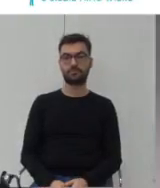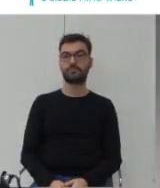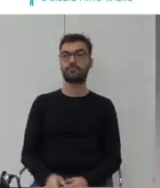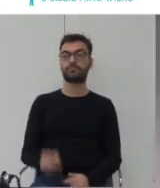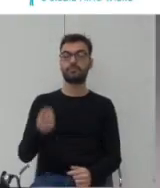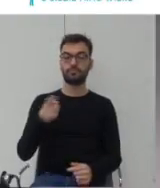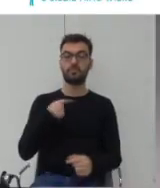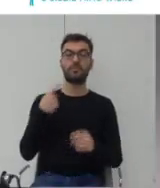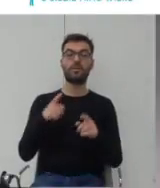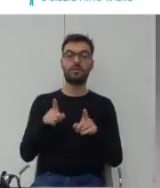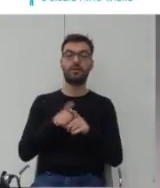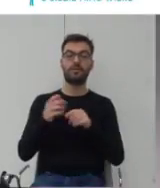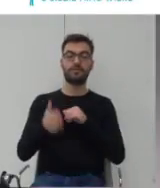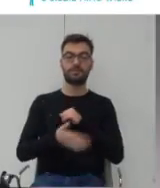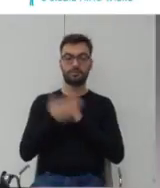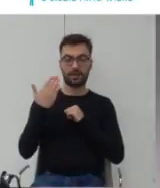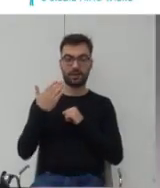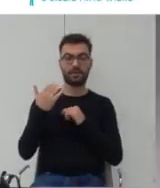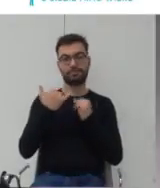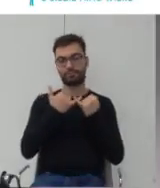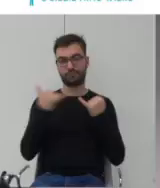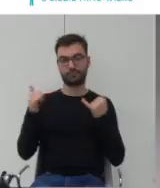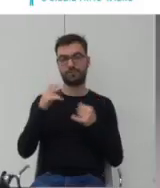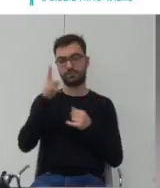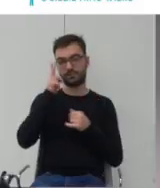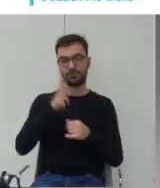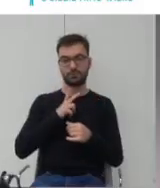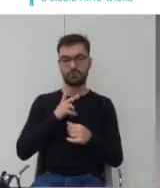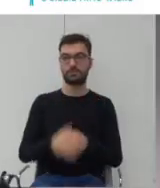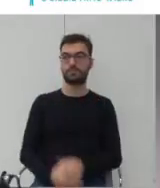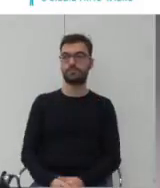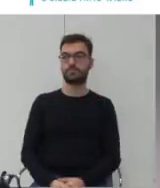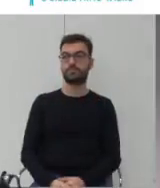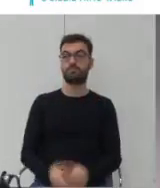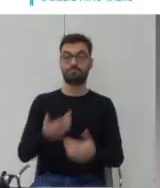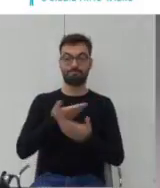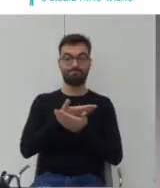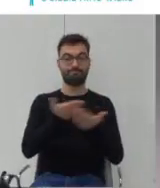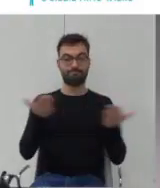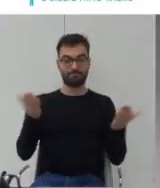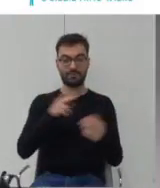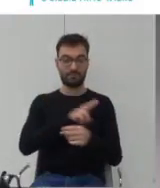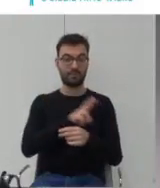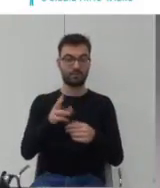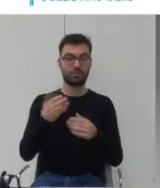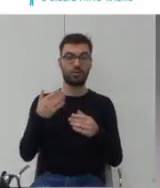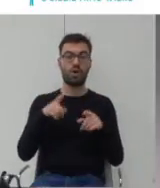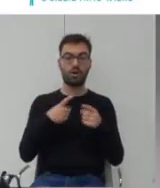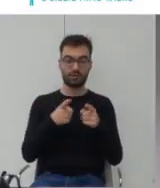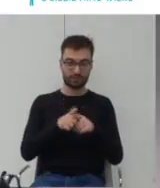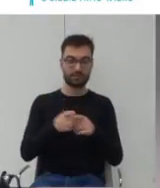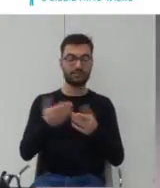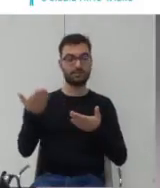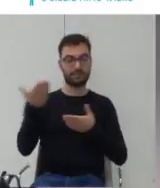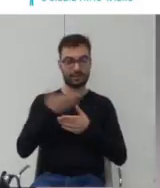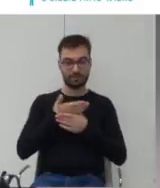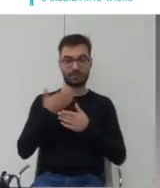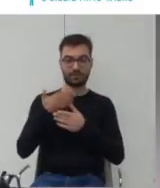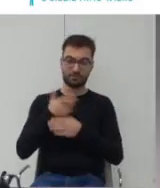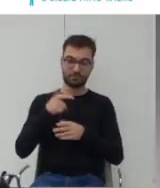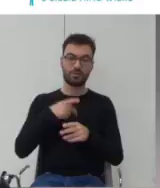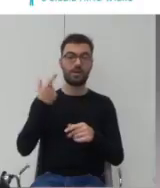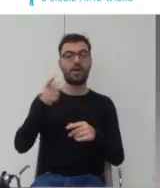Jesteśmy też wspierani wizerunkowo przez szereg instytucji. Zapraszamy też Państwa organizacje do objęcia nas